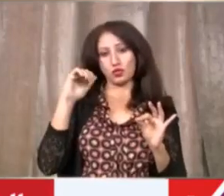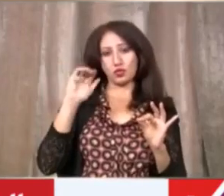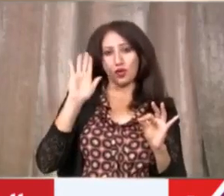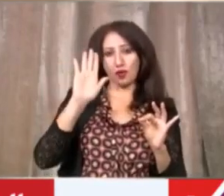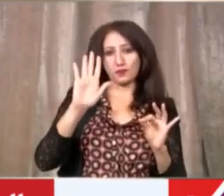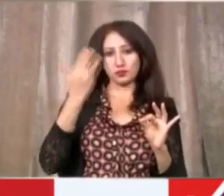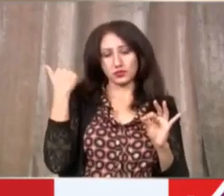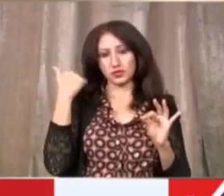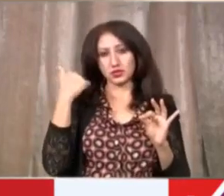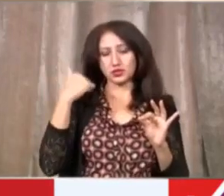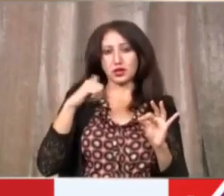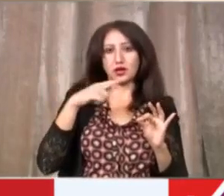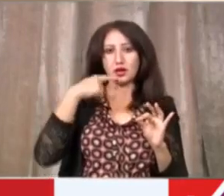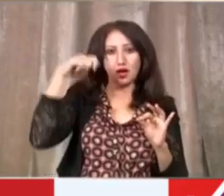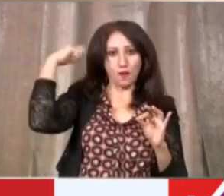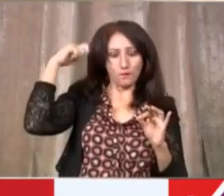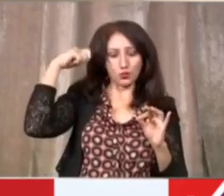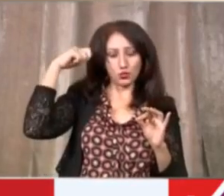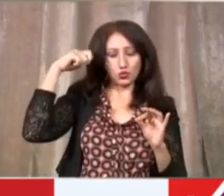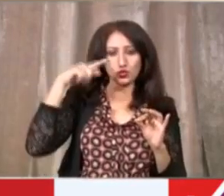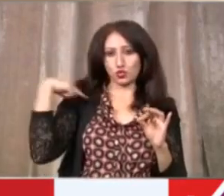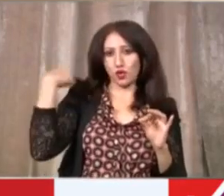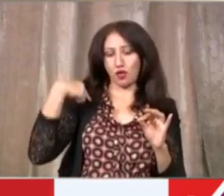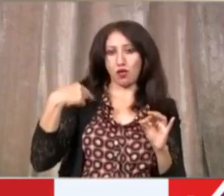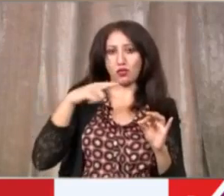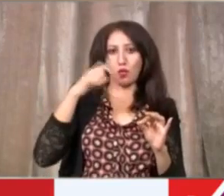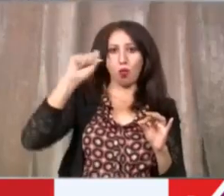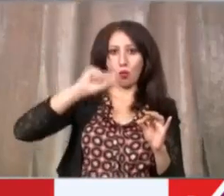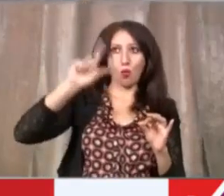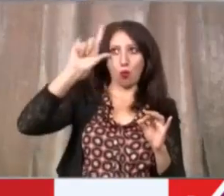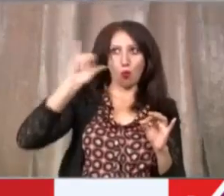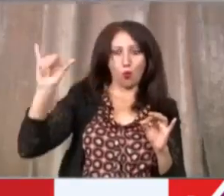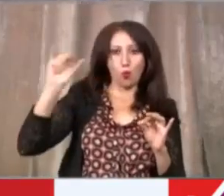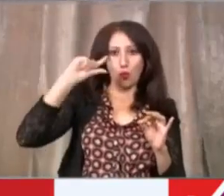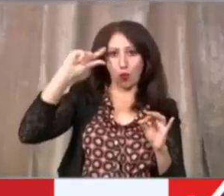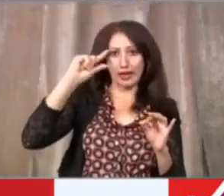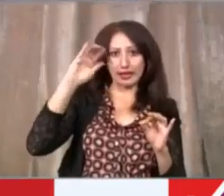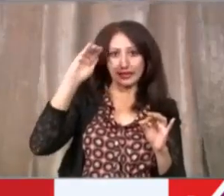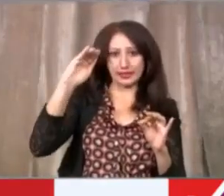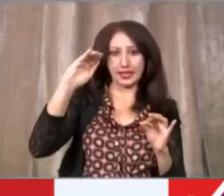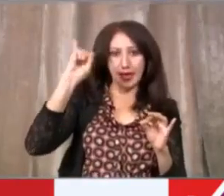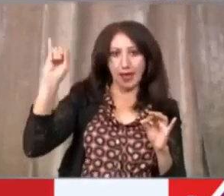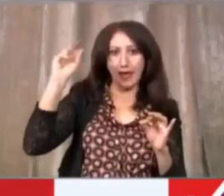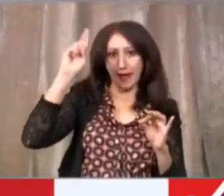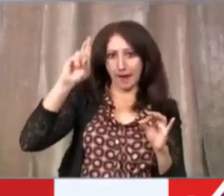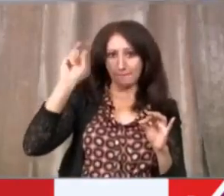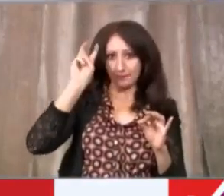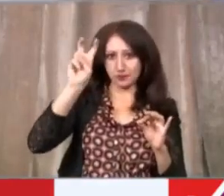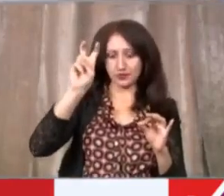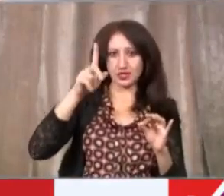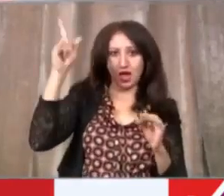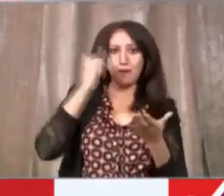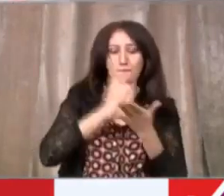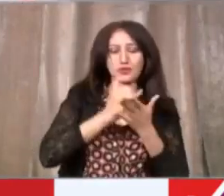وتولى السيد المشار او قاضي الجليل وليد حسن حمزه نائب رئيس محكمه النقض رئاسه الهيئه الوطنيه